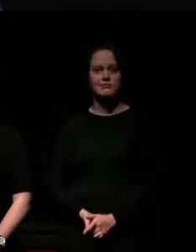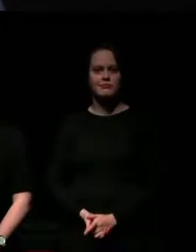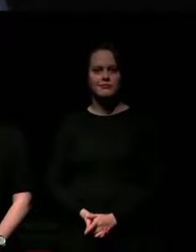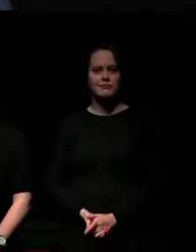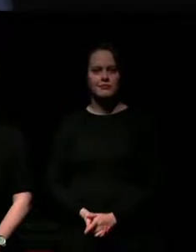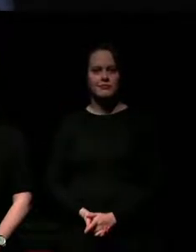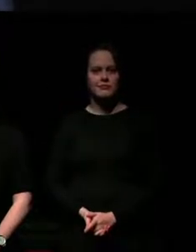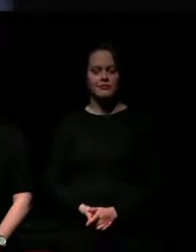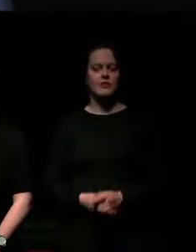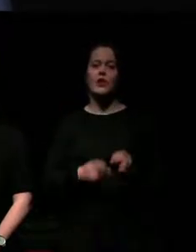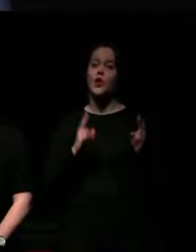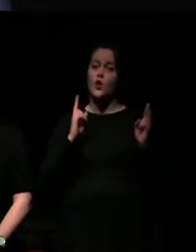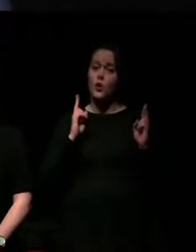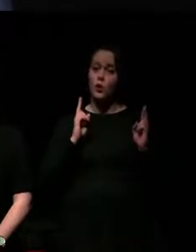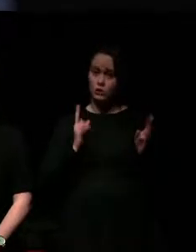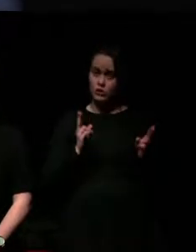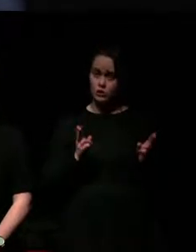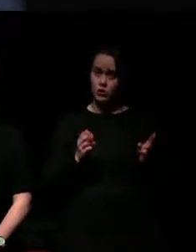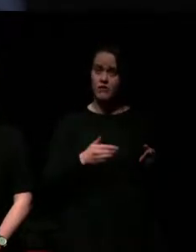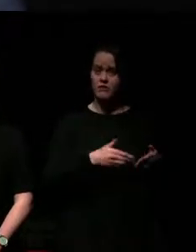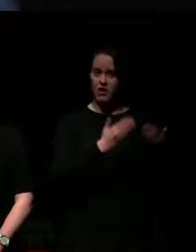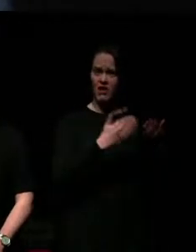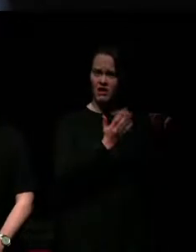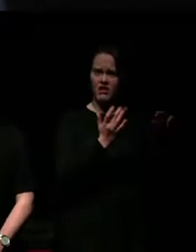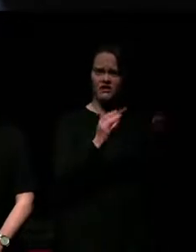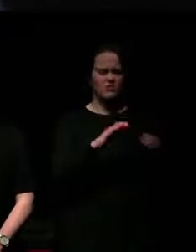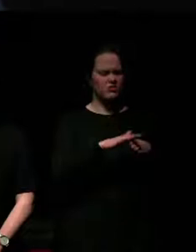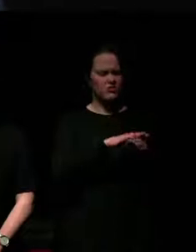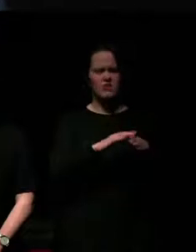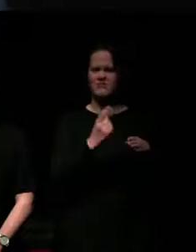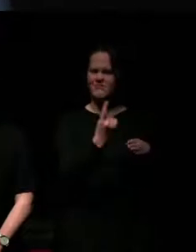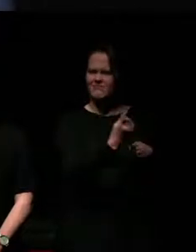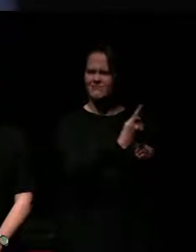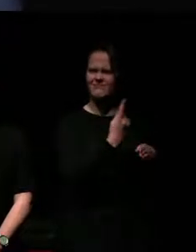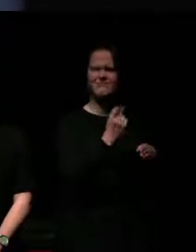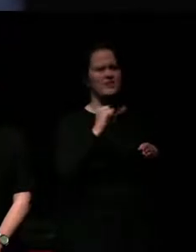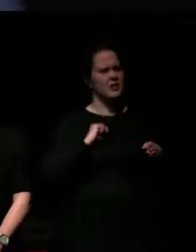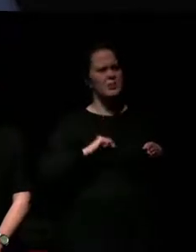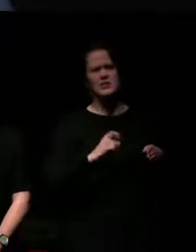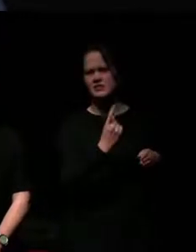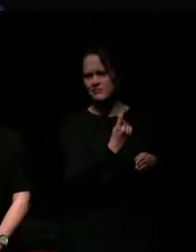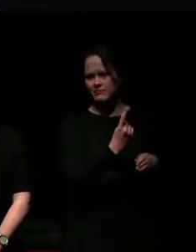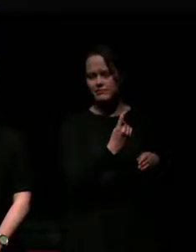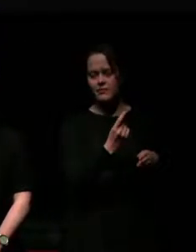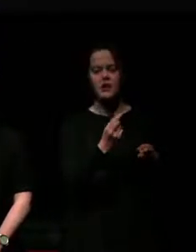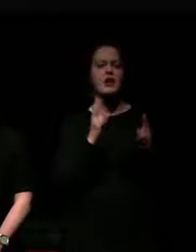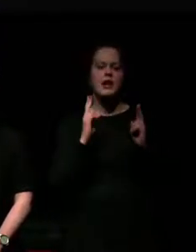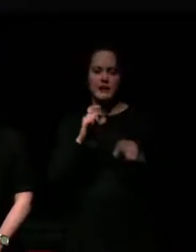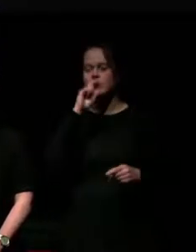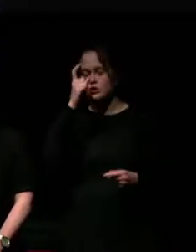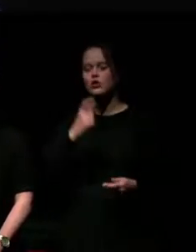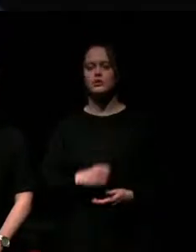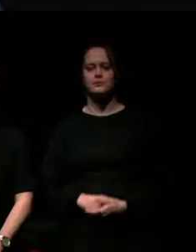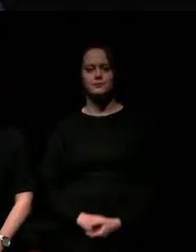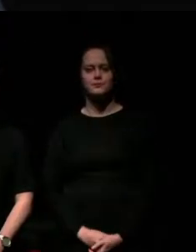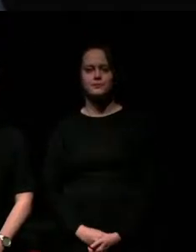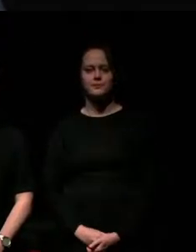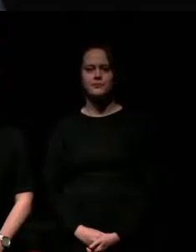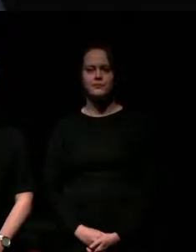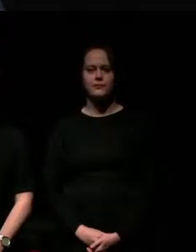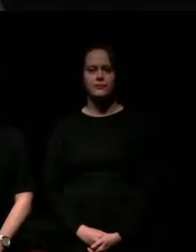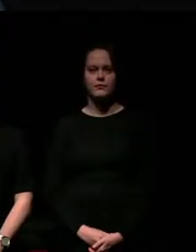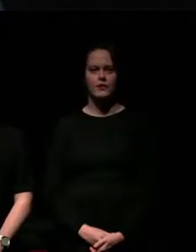Selv på dager hvor man føler seg alene om å være samisk, så skal man fortsatt være stolt. De som kom hit til